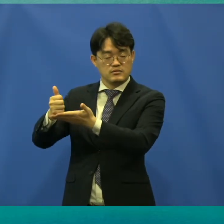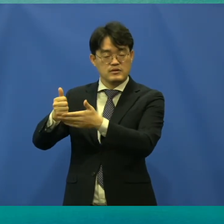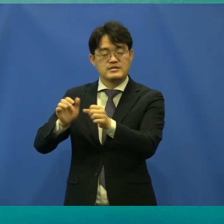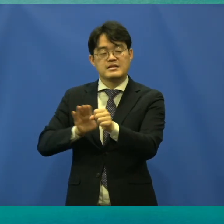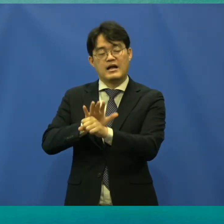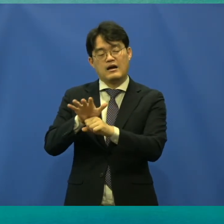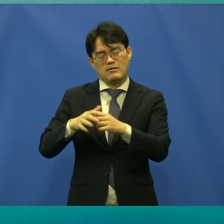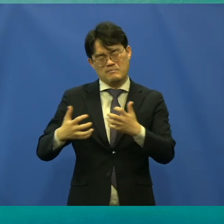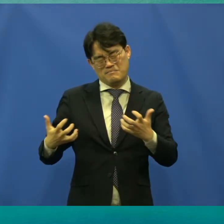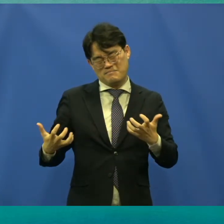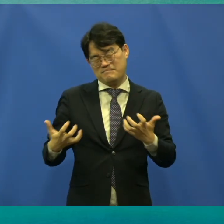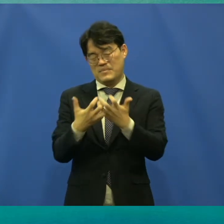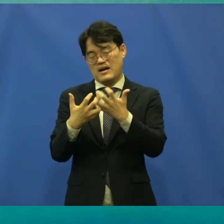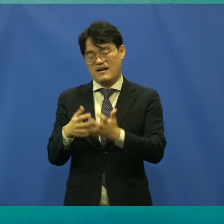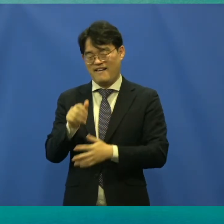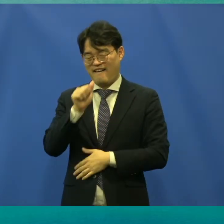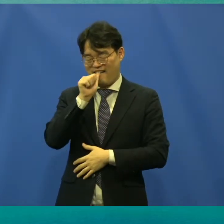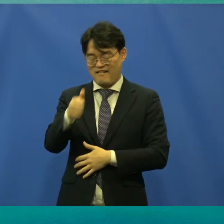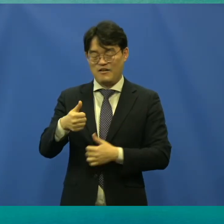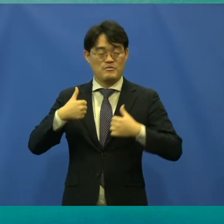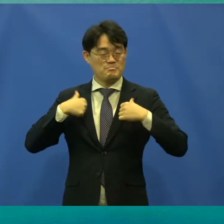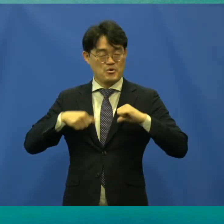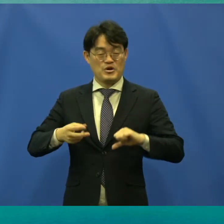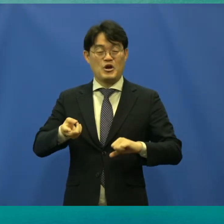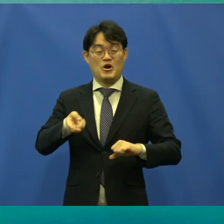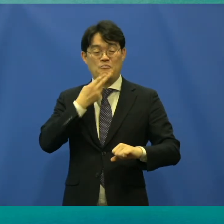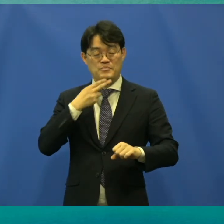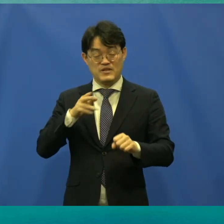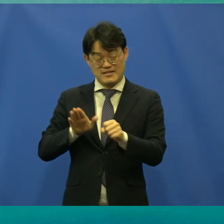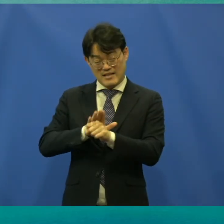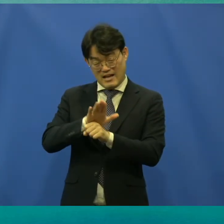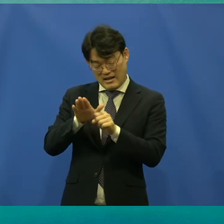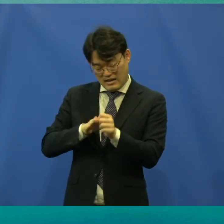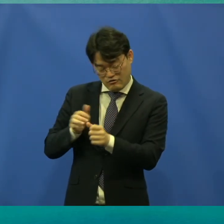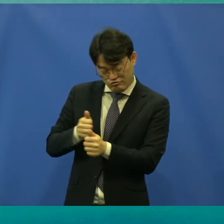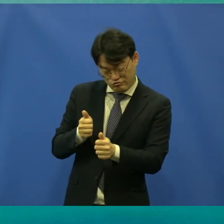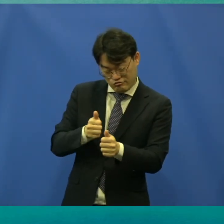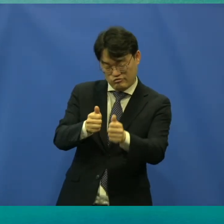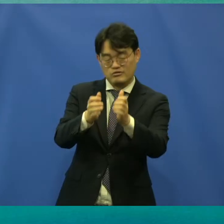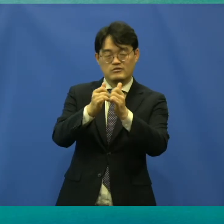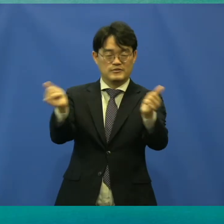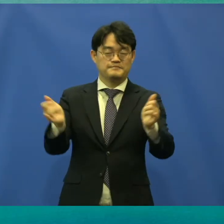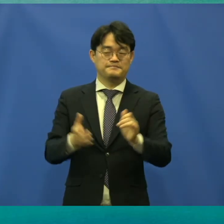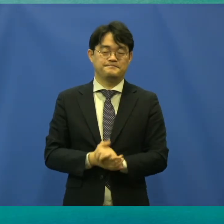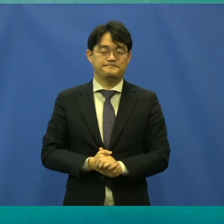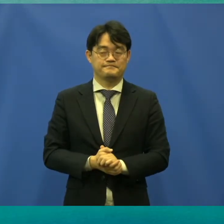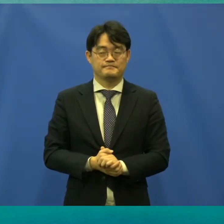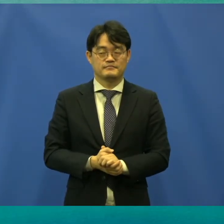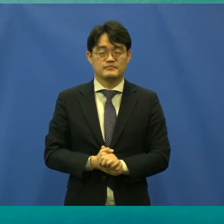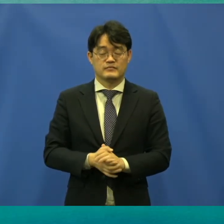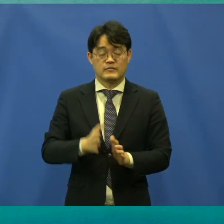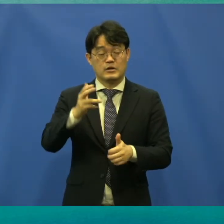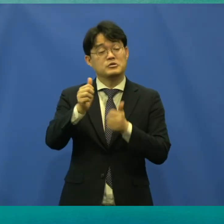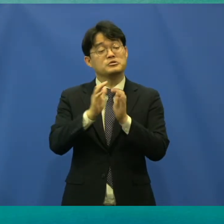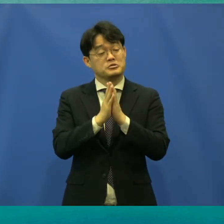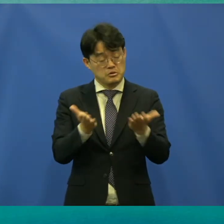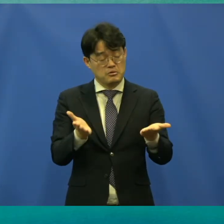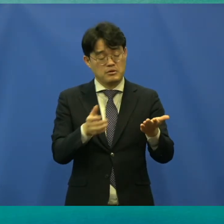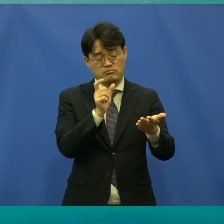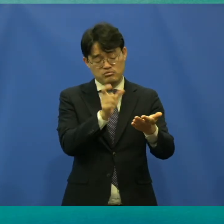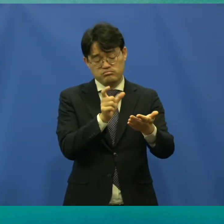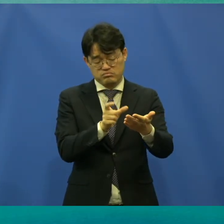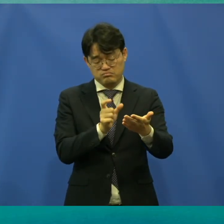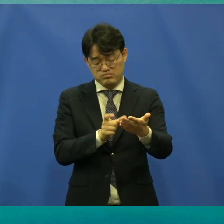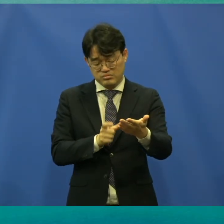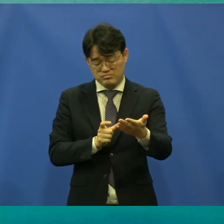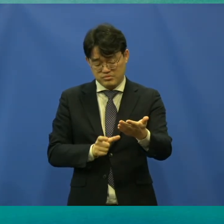우리가 보기에는 말도 안 되는 일을 하시는 거죠. 여러분, 성경의 얘기가 다 그런 얘기들입니다.